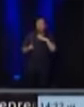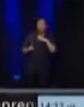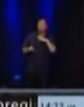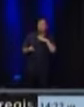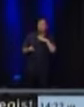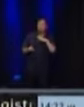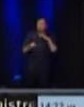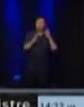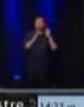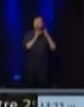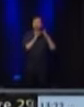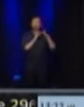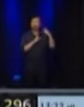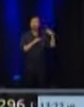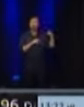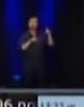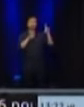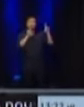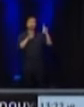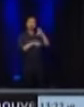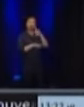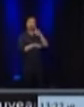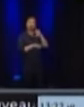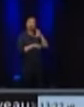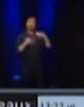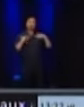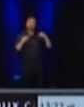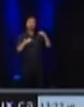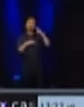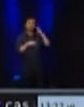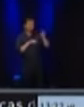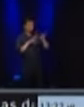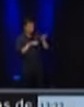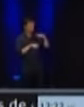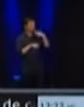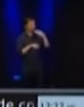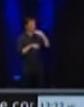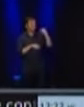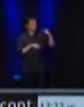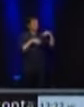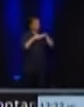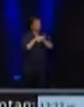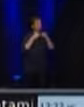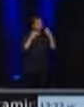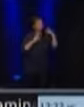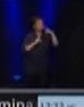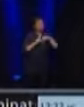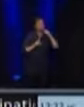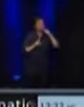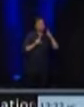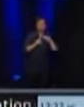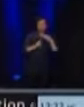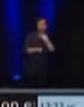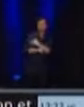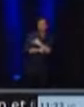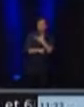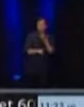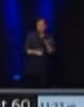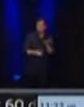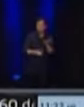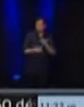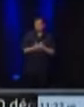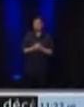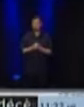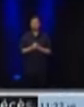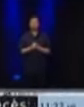par enchantement. Est-ce qu'il y aura des correctifs là-dessus ou vous suggérez d'aller en sans rendez-vous? Bien, c'est sûr qu'il va y avoir des correctifs parce qu'on